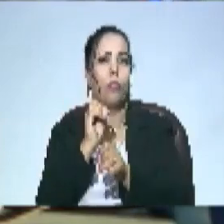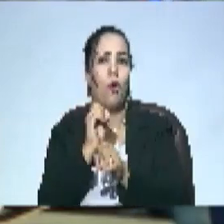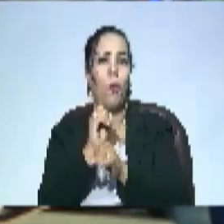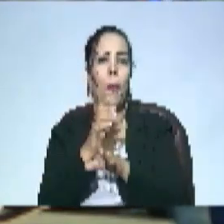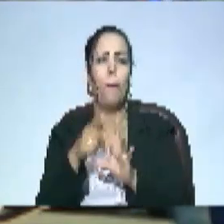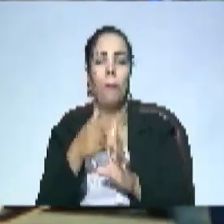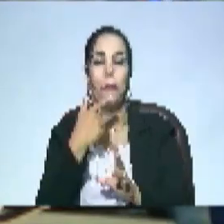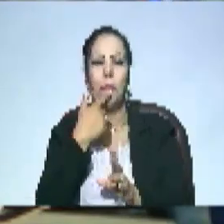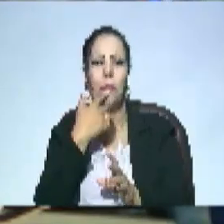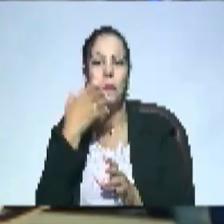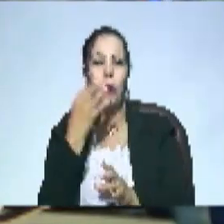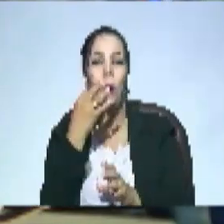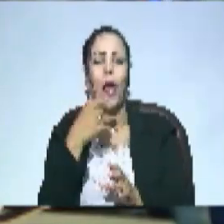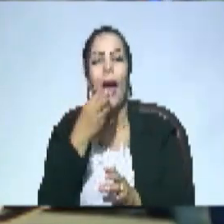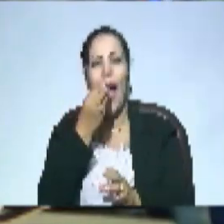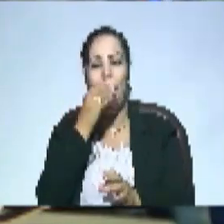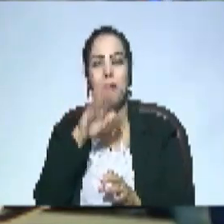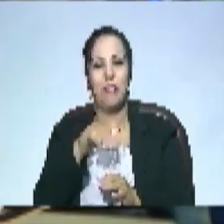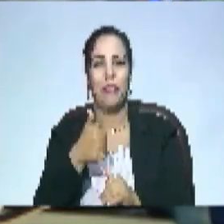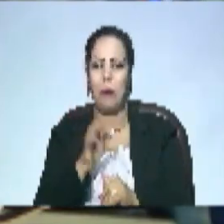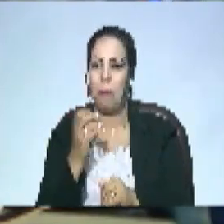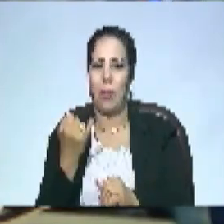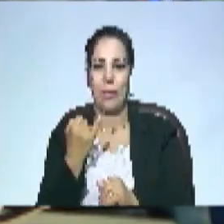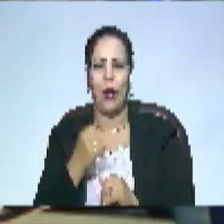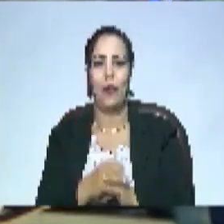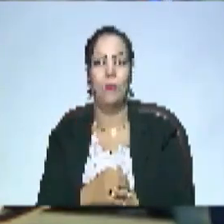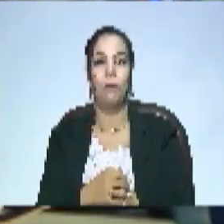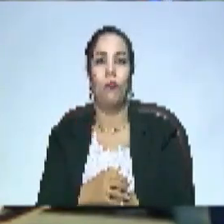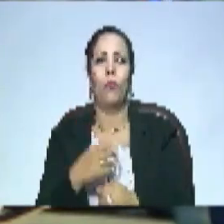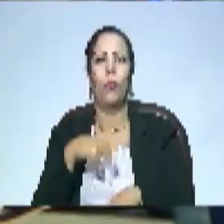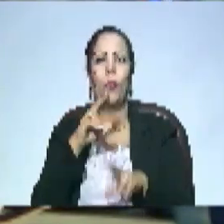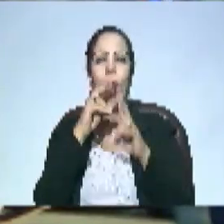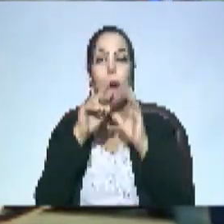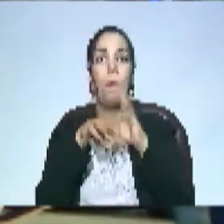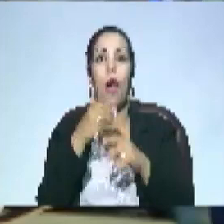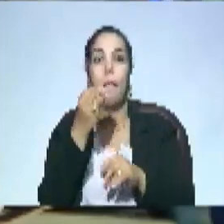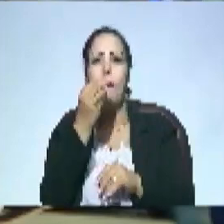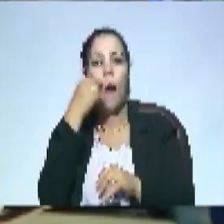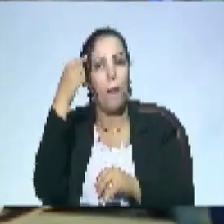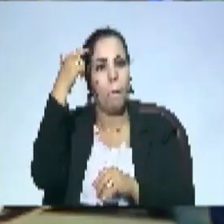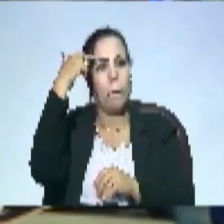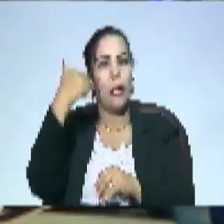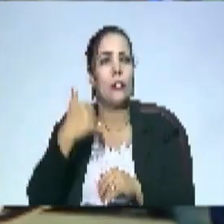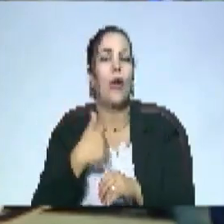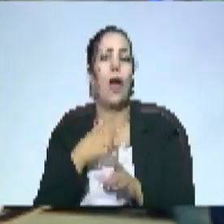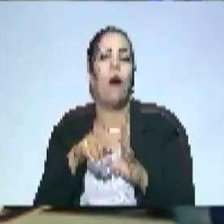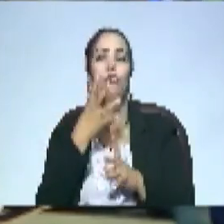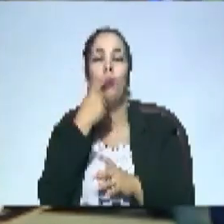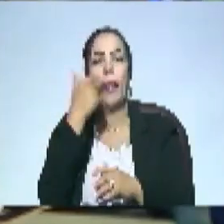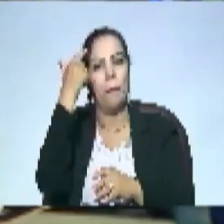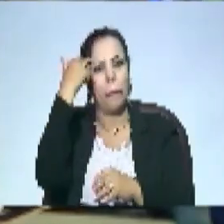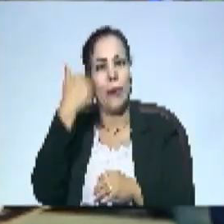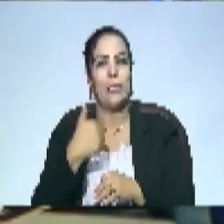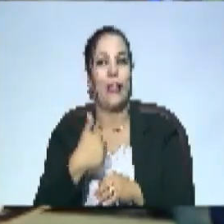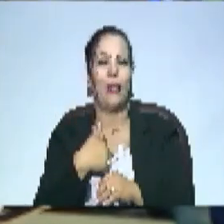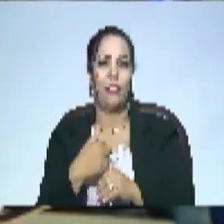وبيستساغ في الاكل باكله. يعني هو الكلام كده، كل حد ياكل الحاجه اللي بيحبها بالطريقه اللي هو بيحبها. بالظبط كده.